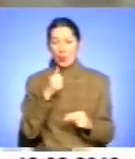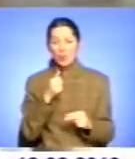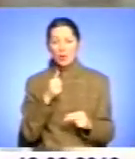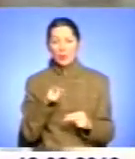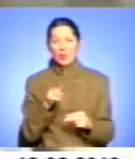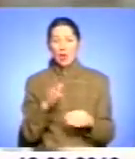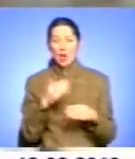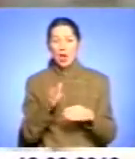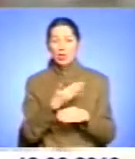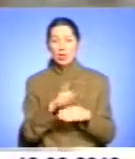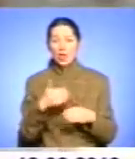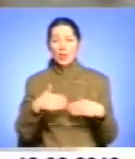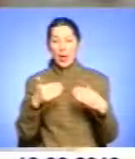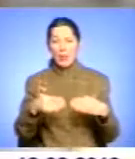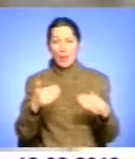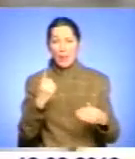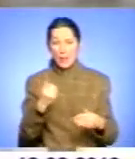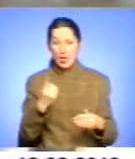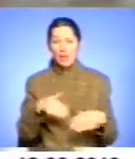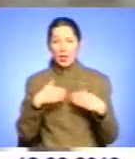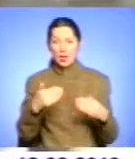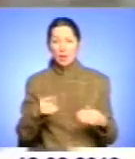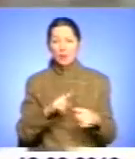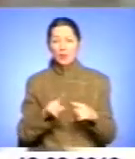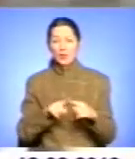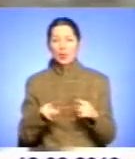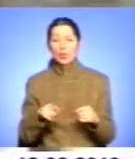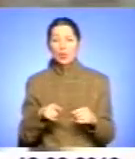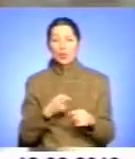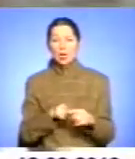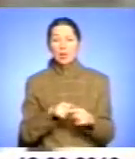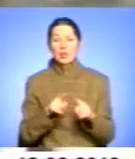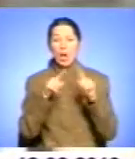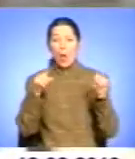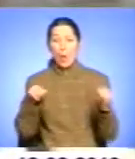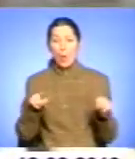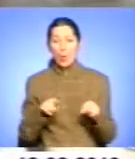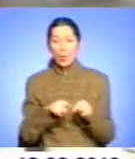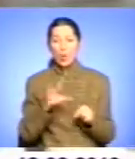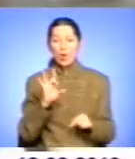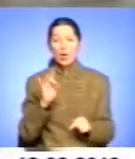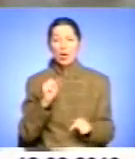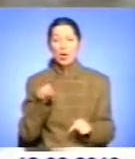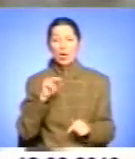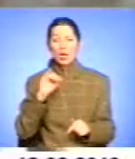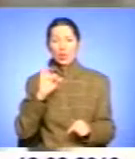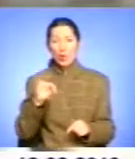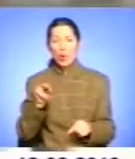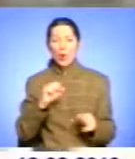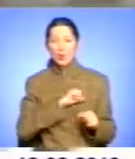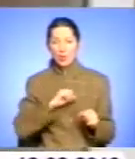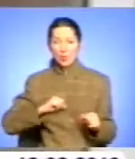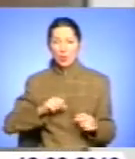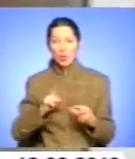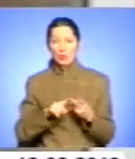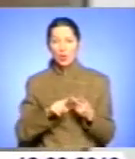разделен на этапы. Первый этап – это то, что я уже говорила, линейный ускоритель – это блок радиотерапии. И второй этап – это